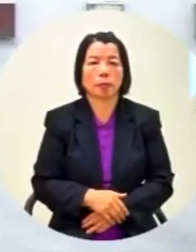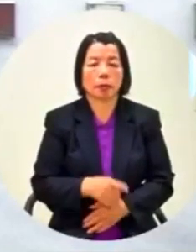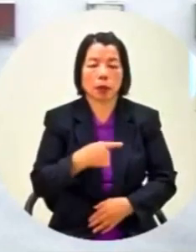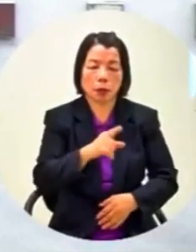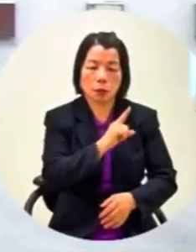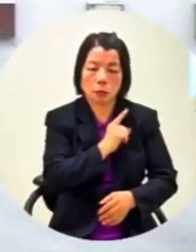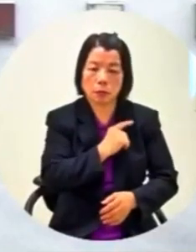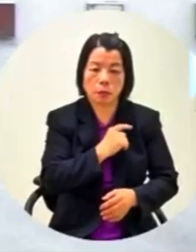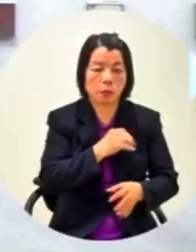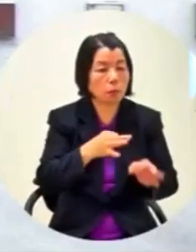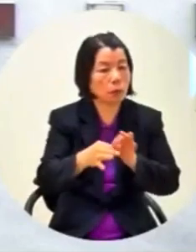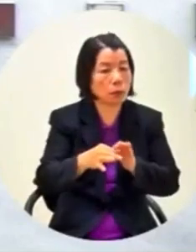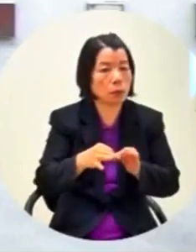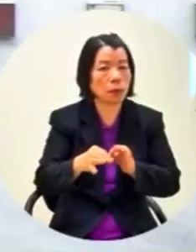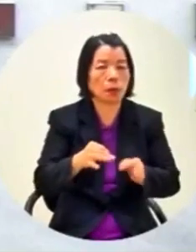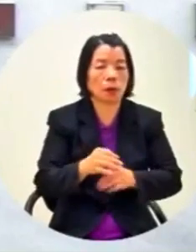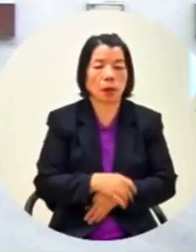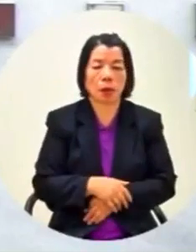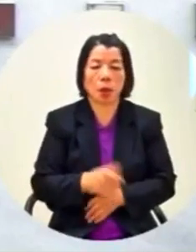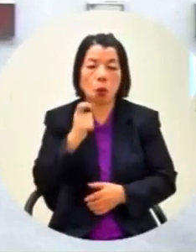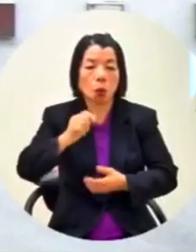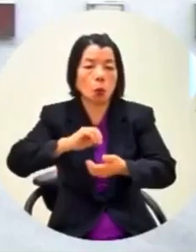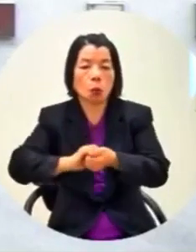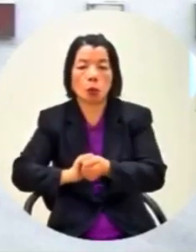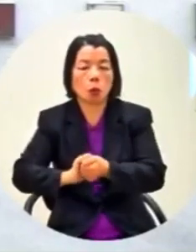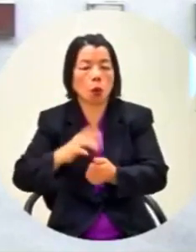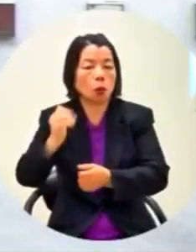定雇主之劳工，从